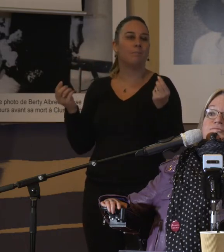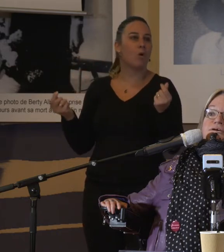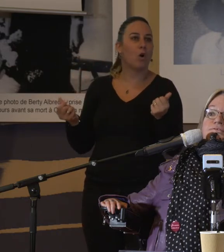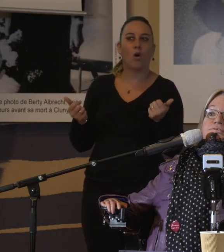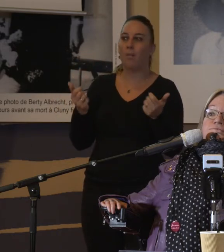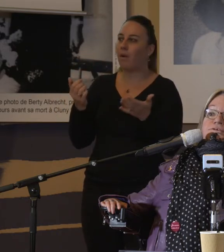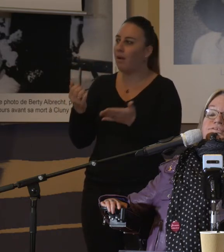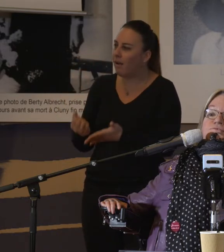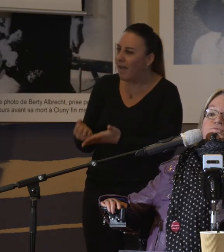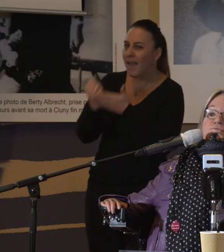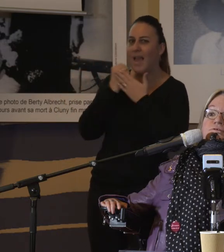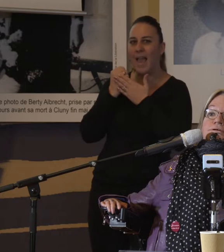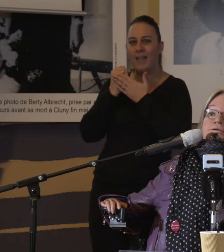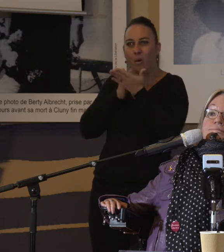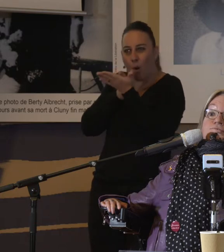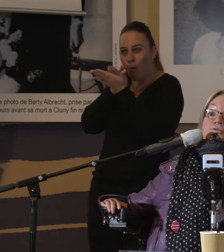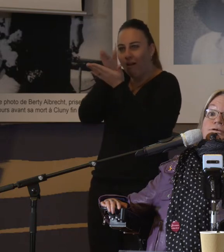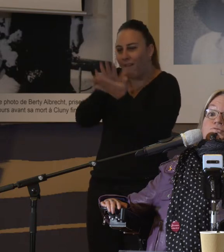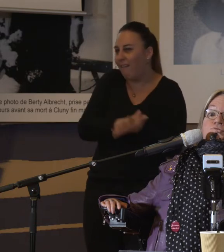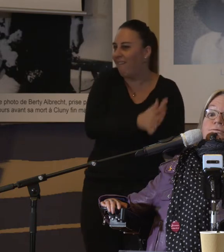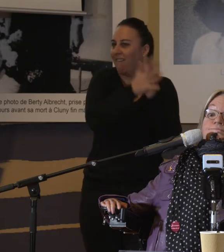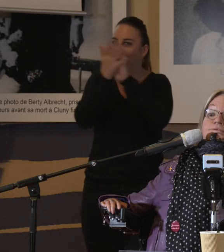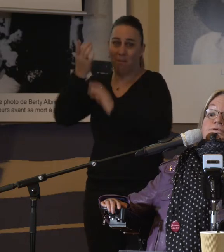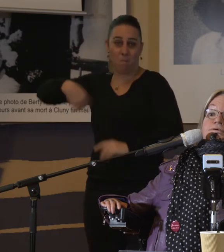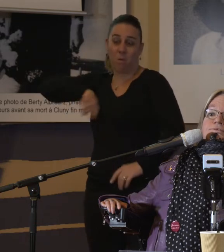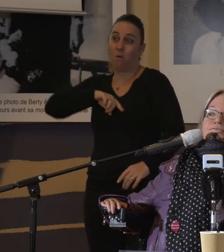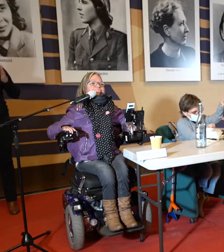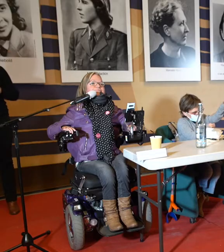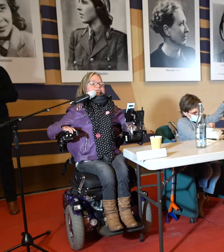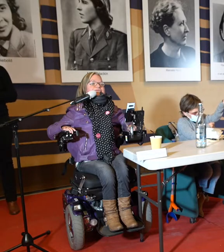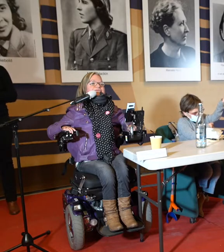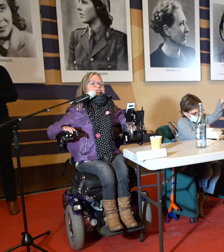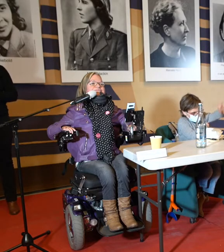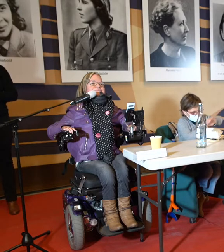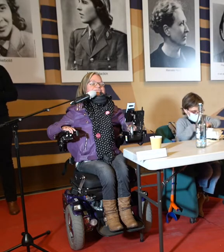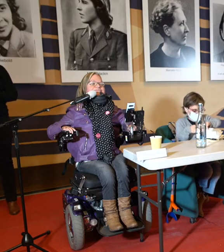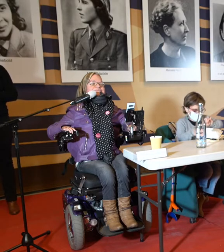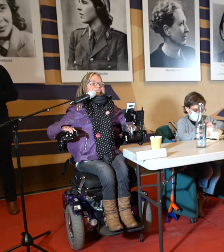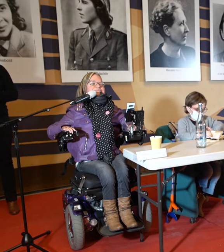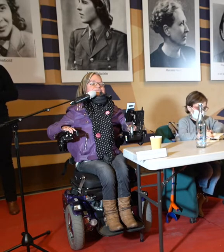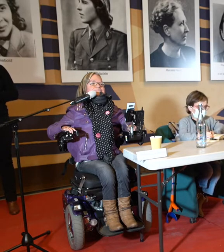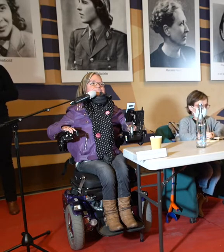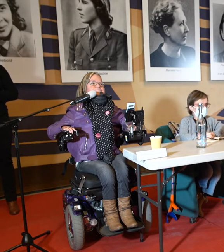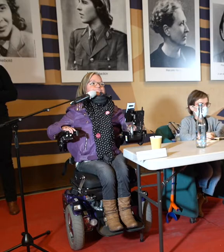à faire évoluer cette voie, parce qu'on en a besoin. Voilà.